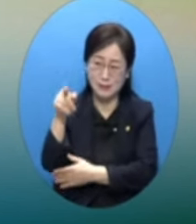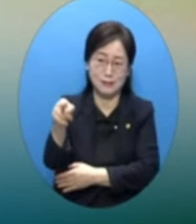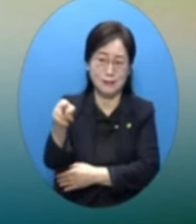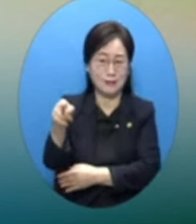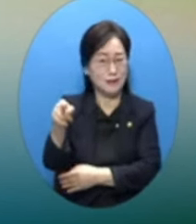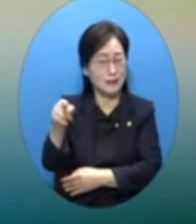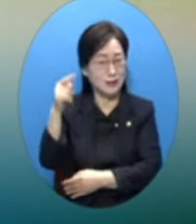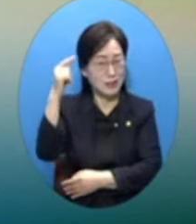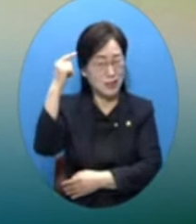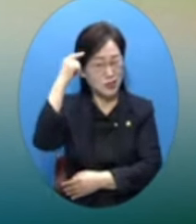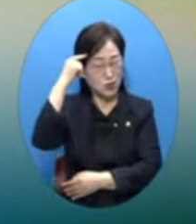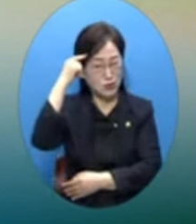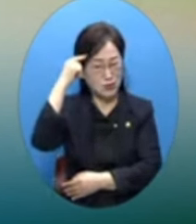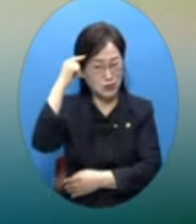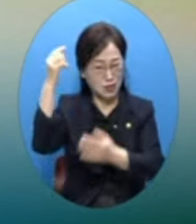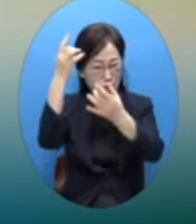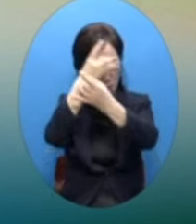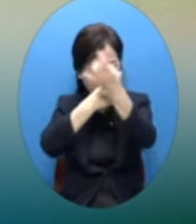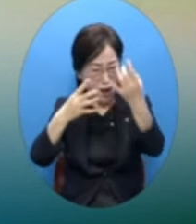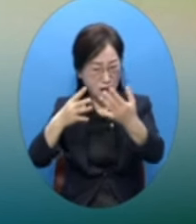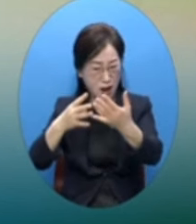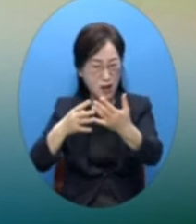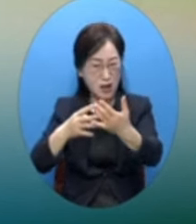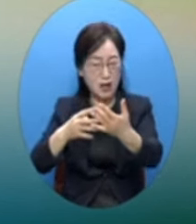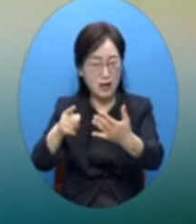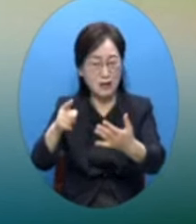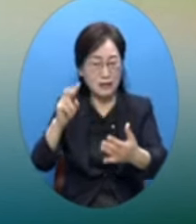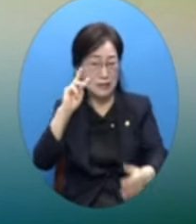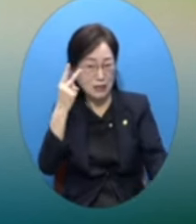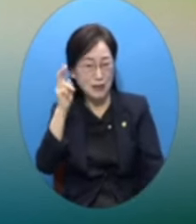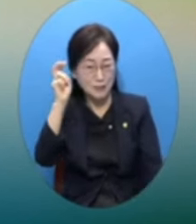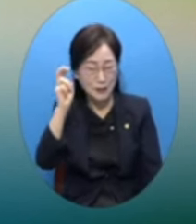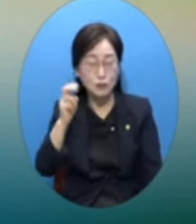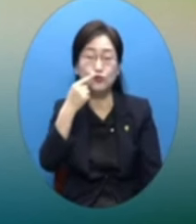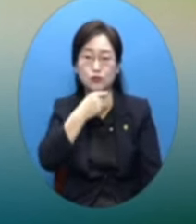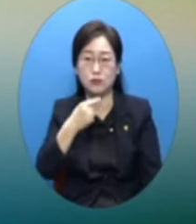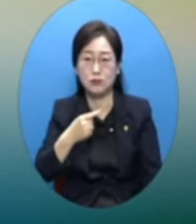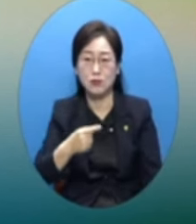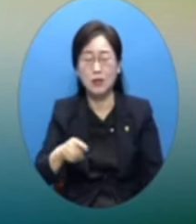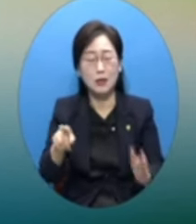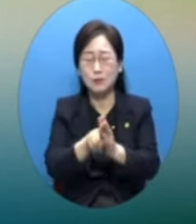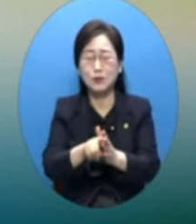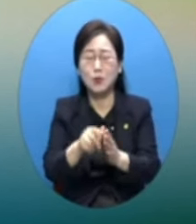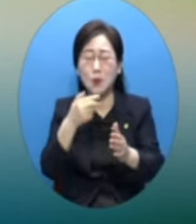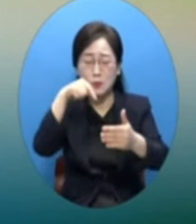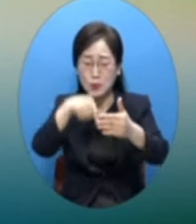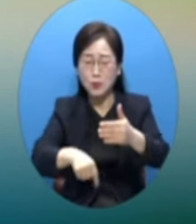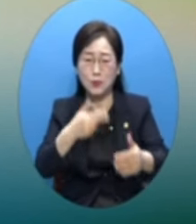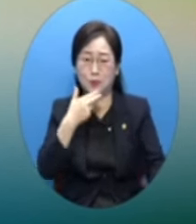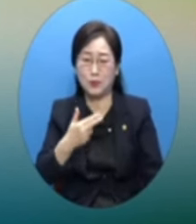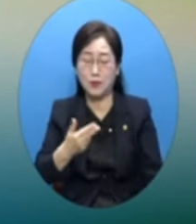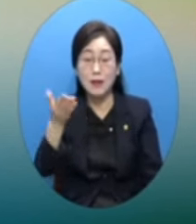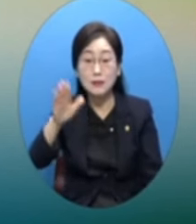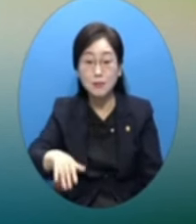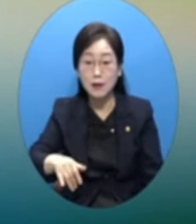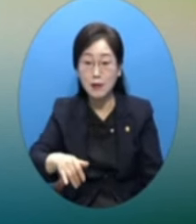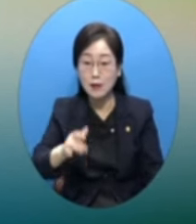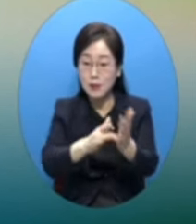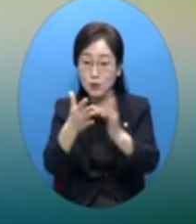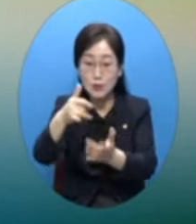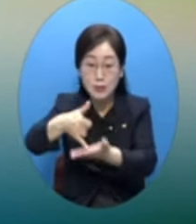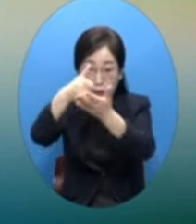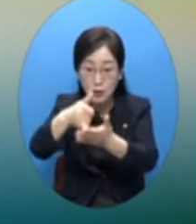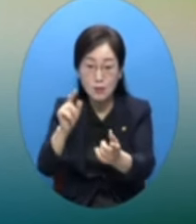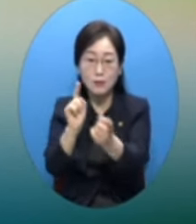정식 환각 상황이라고 여겼다. 믿음이 아니라 새로운 지식의 장으로 교회를 다녔다. 그런데 예수님을 인격적으로 만나고